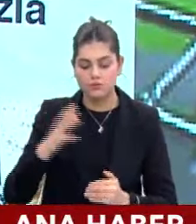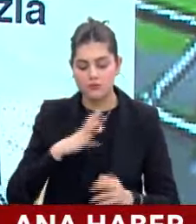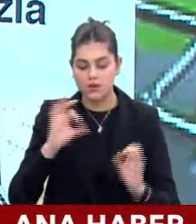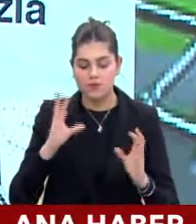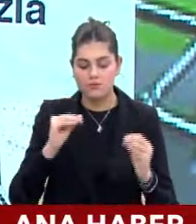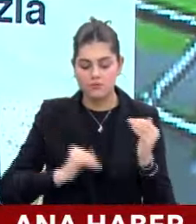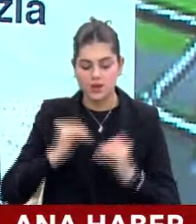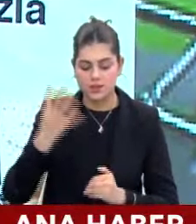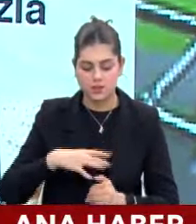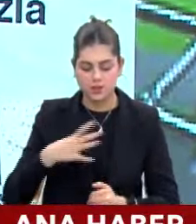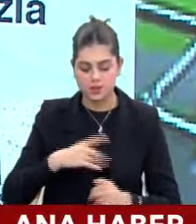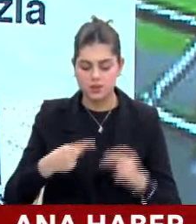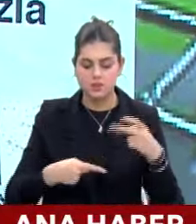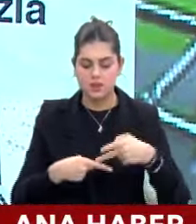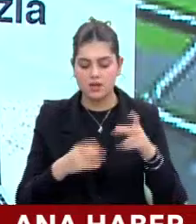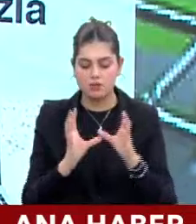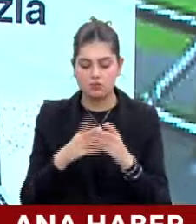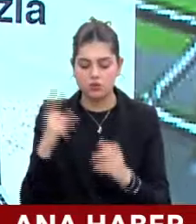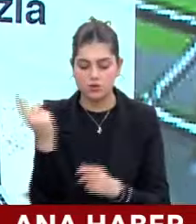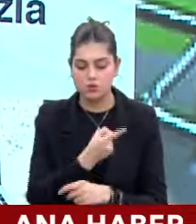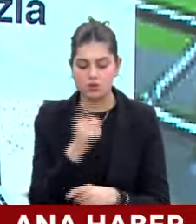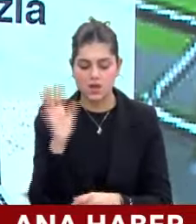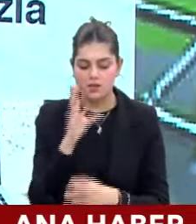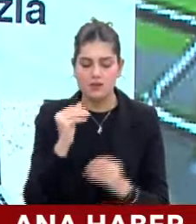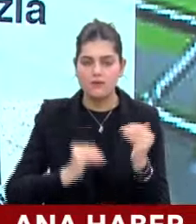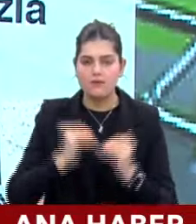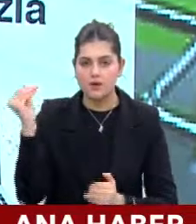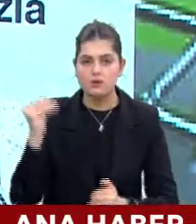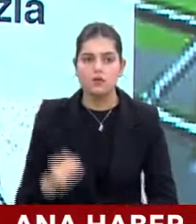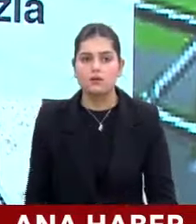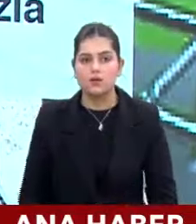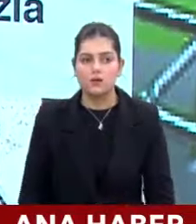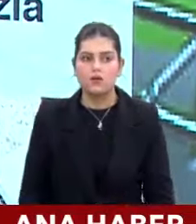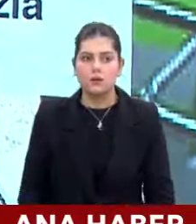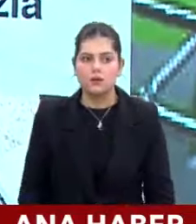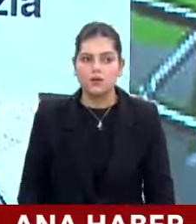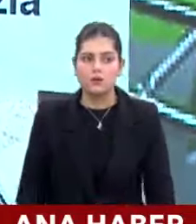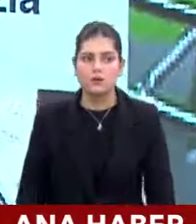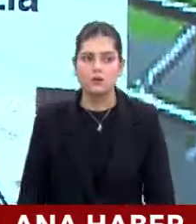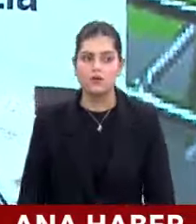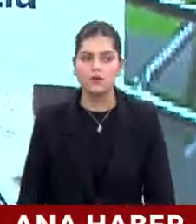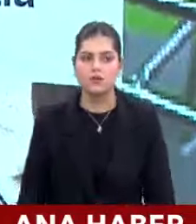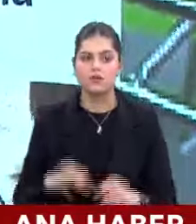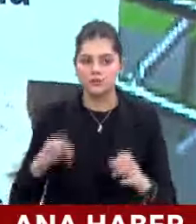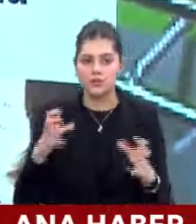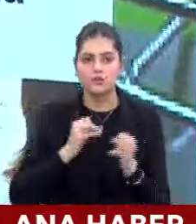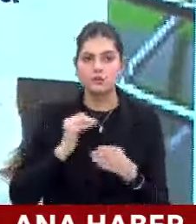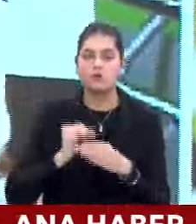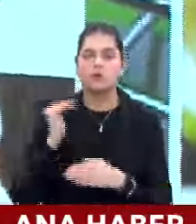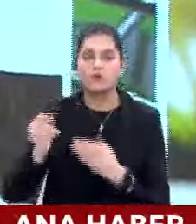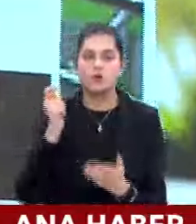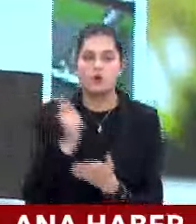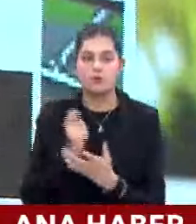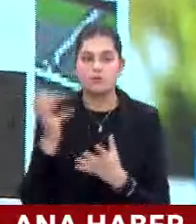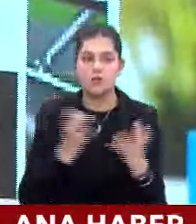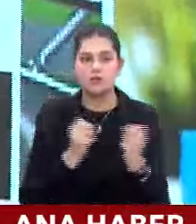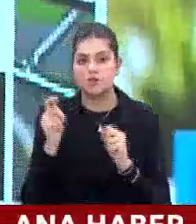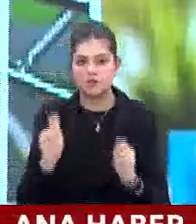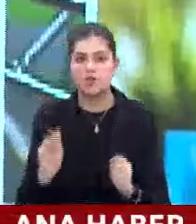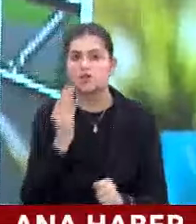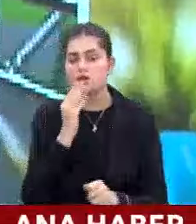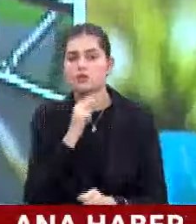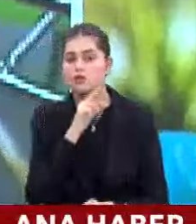en çok tercih edenler Z kuşağı. %50'den daha fazla artış göstermiş. Şimdi al sonra öde uygulamasından alışveriş yapan